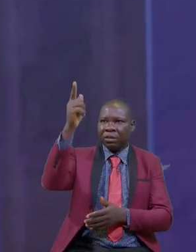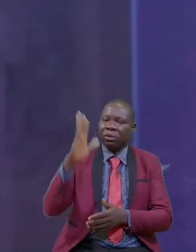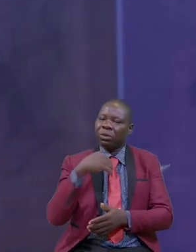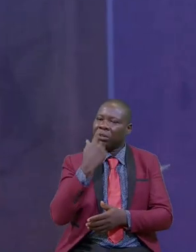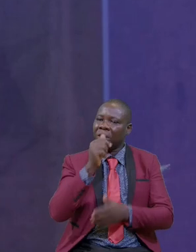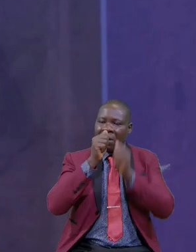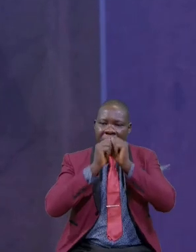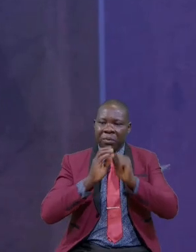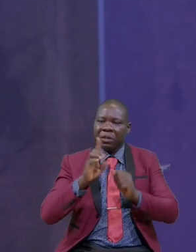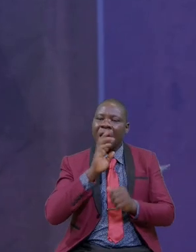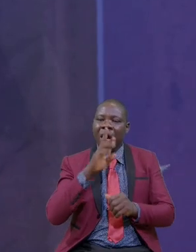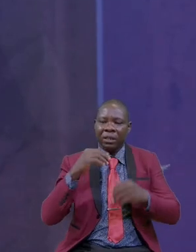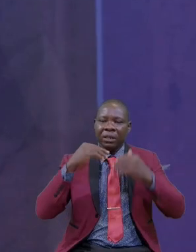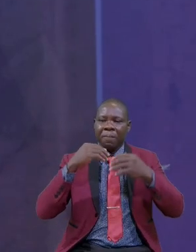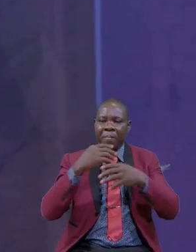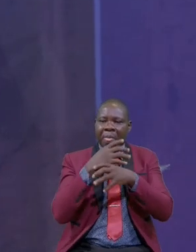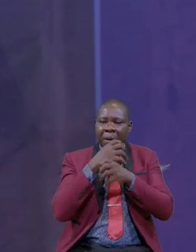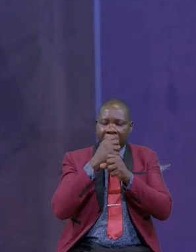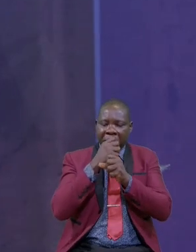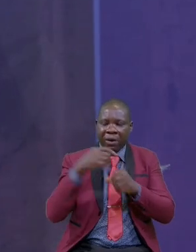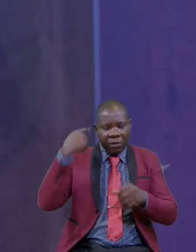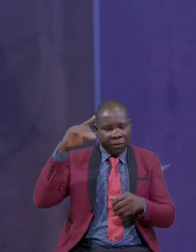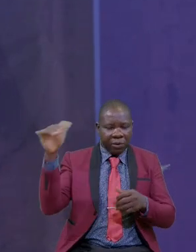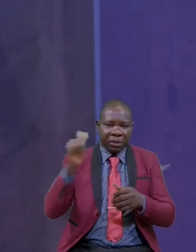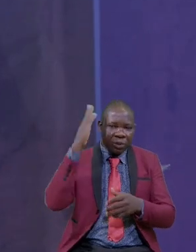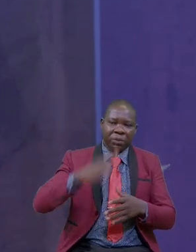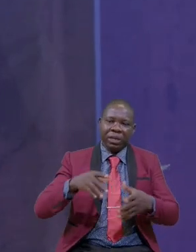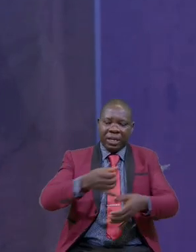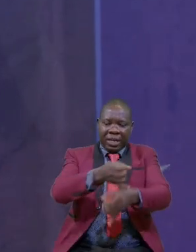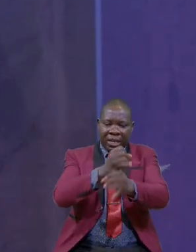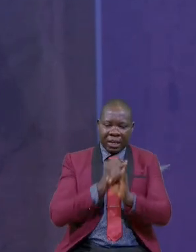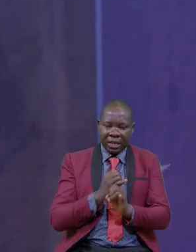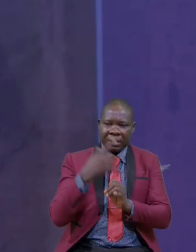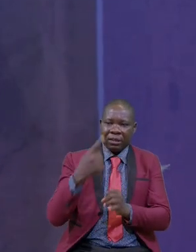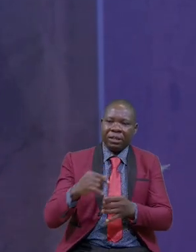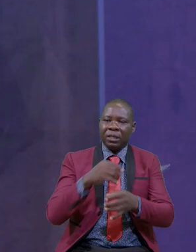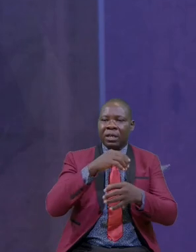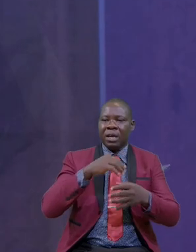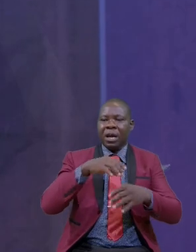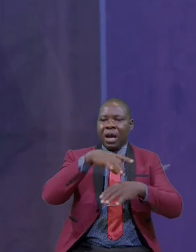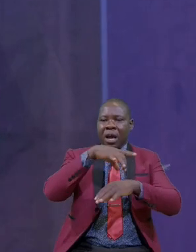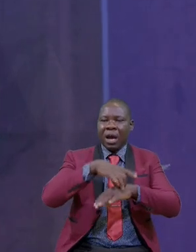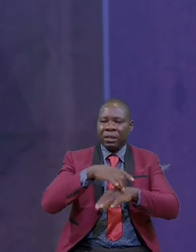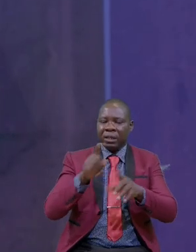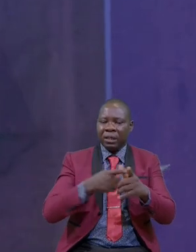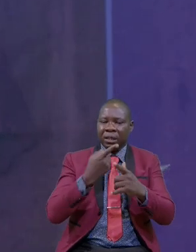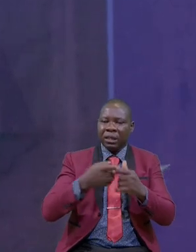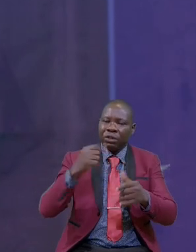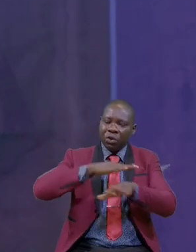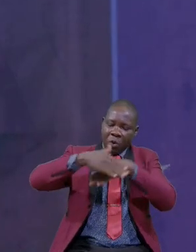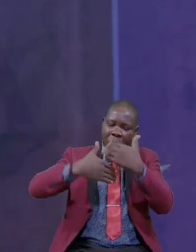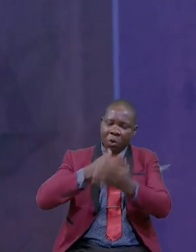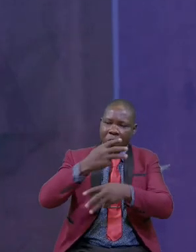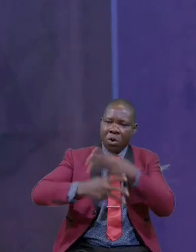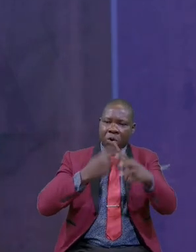they shall inherit the earth. Dieu, les débonnaires hériteront la terre, et le monde est devant toi quand broken, tu as brisé, tu plaides devant